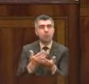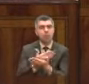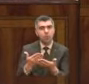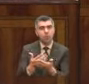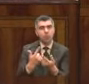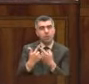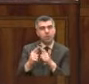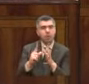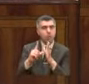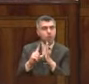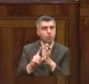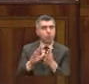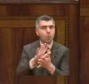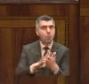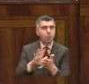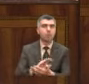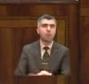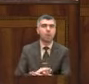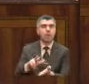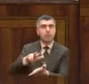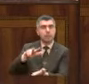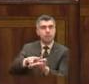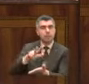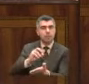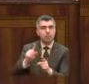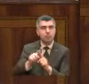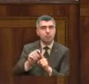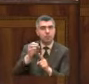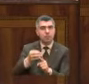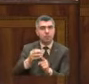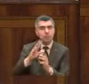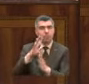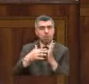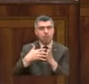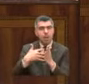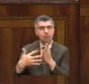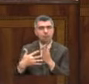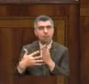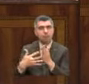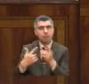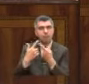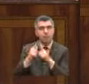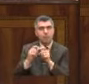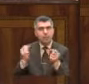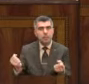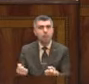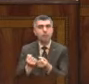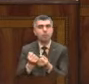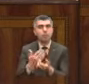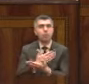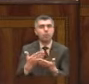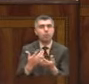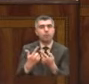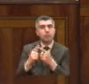بواحد العدد ديال الامور. اولا اعتماد الاستراتيجيه الوطنيه للتنميه المستدامه واللي كانت سابقه على اعتماد الاهداف